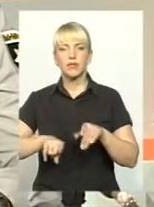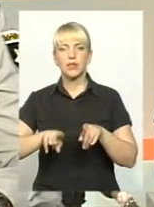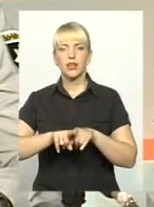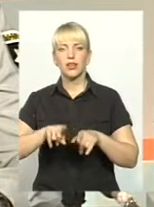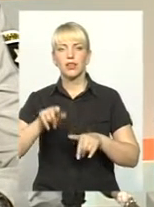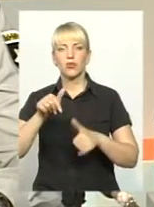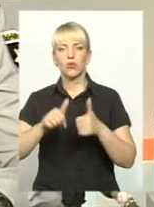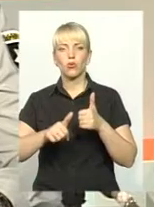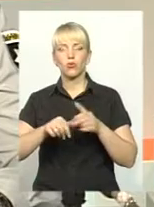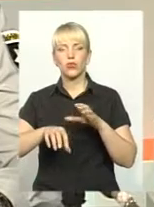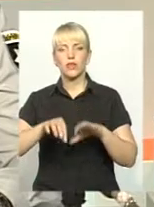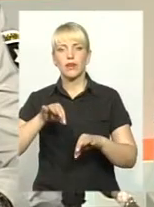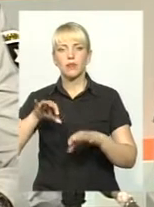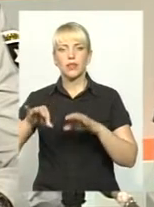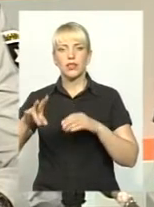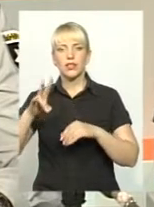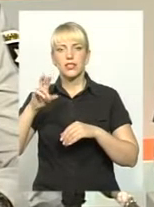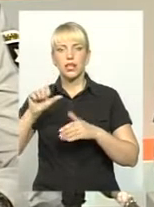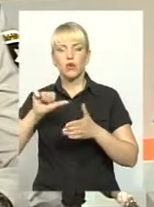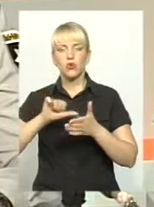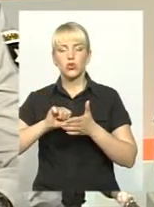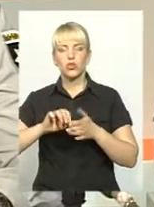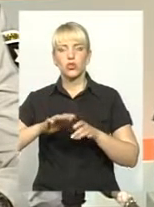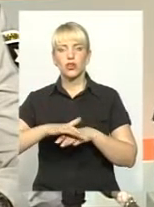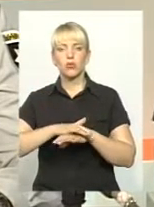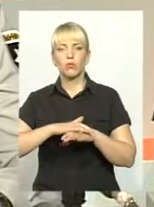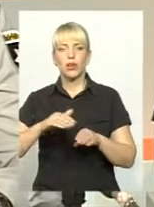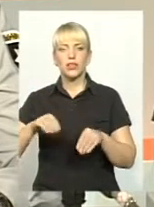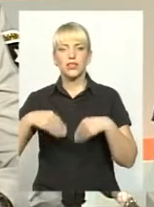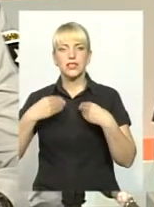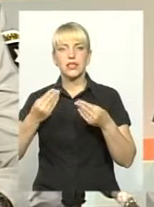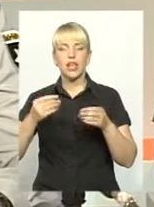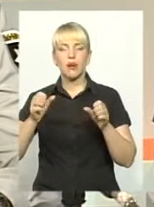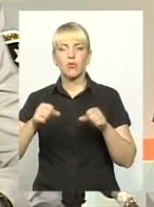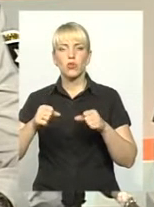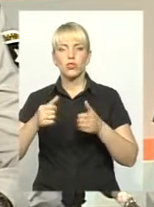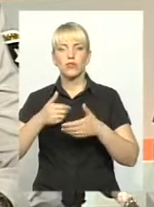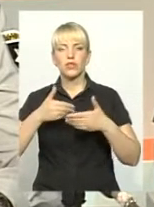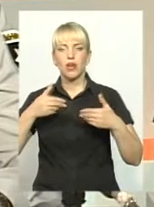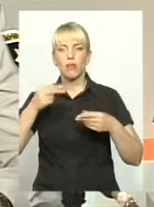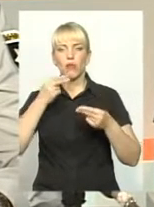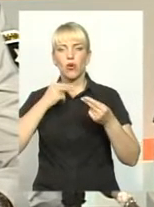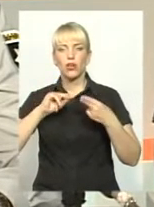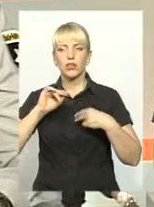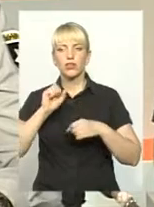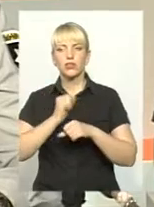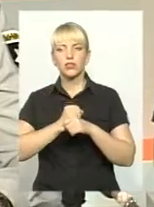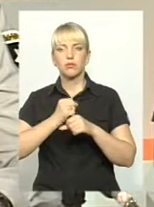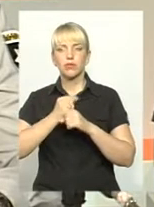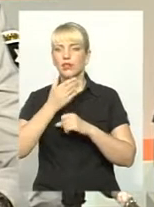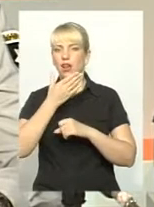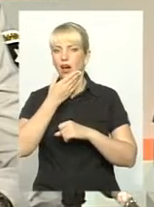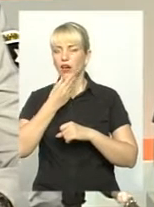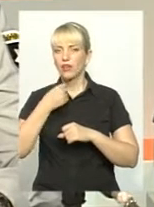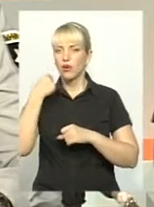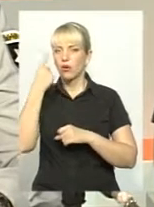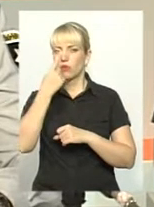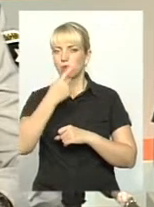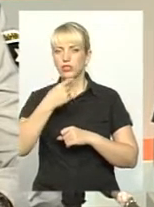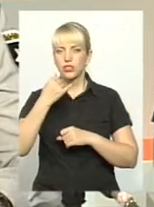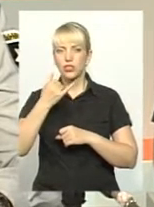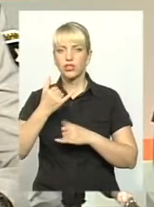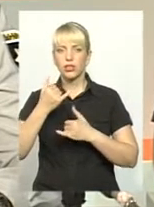відбір за участю громадськості дасть можливість нам покращити і зробити гарне обличчя поліції